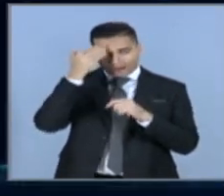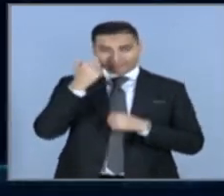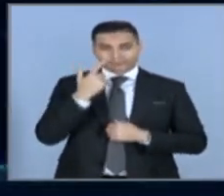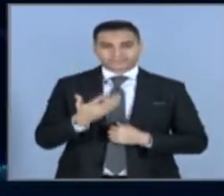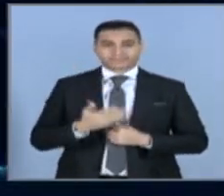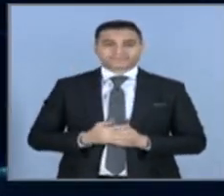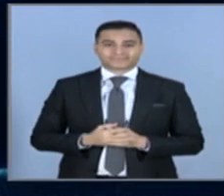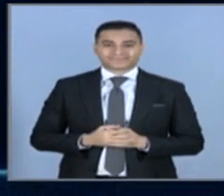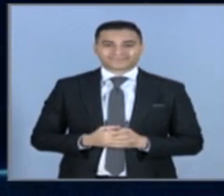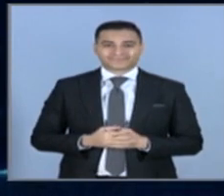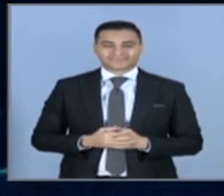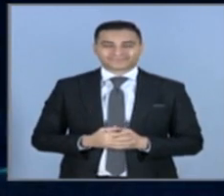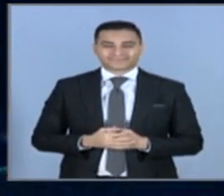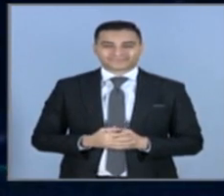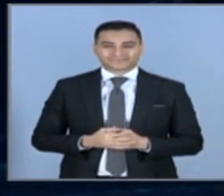المعرفة.